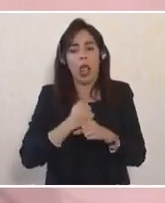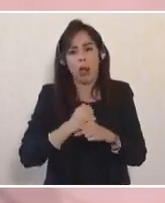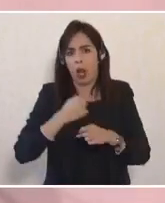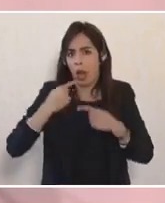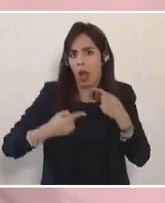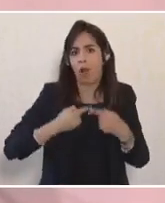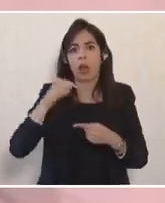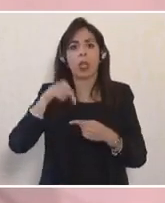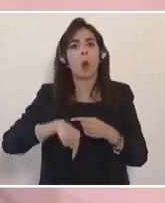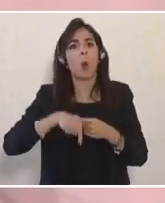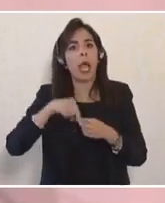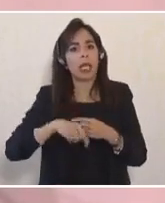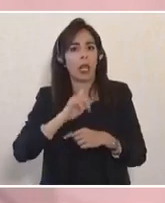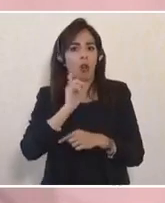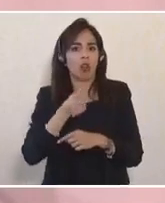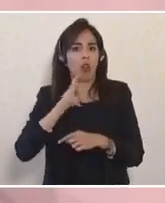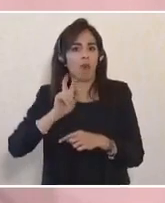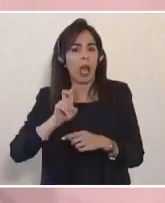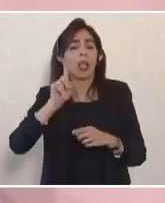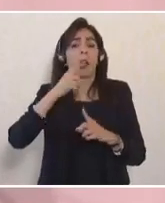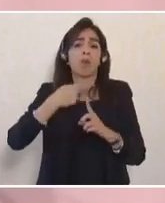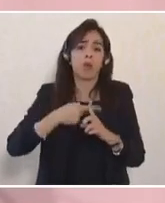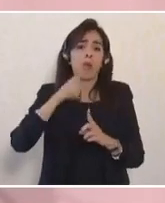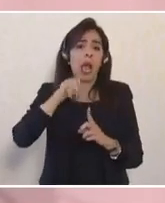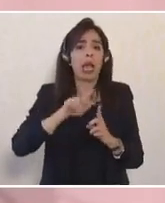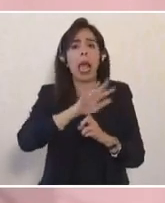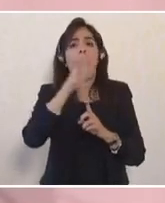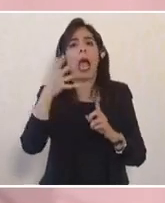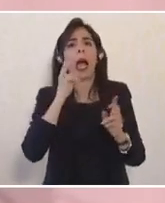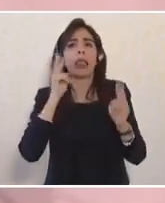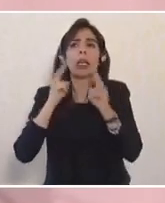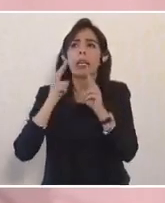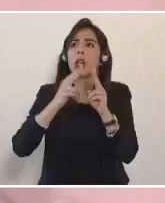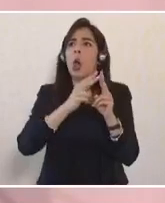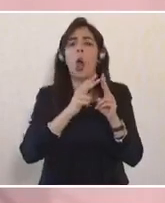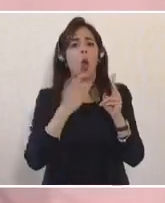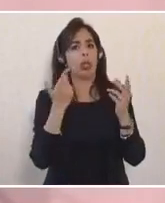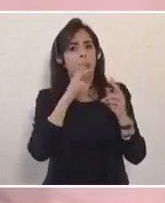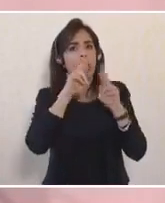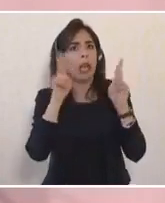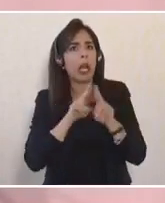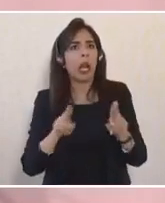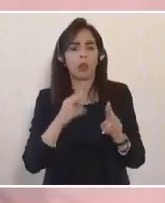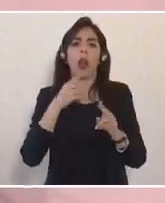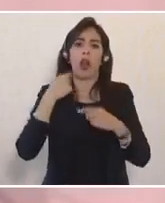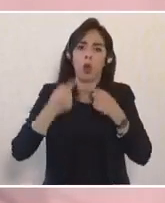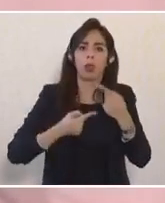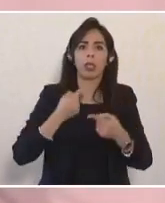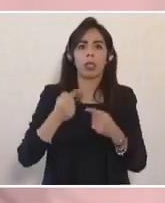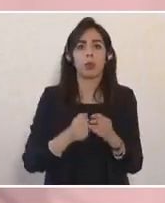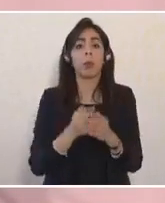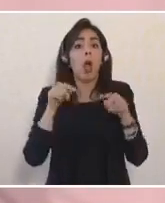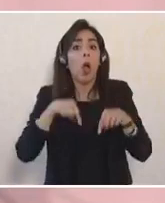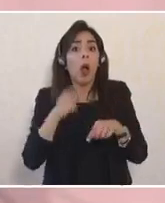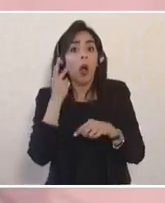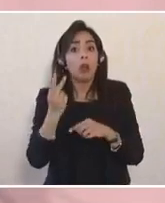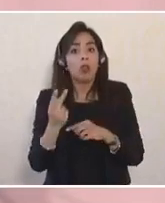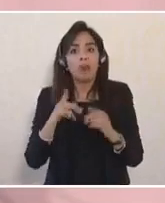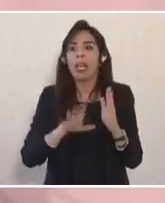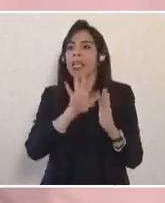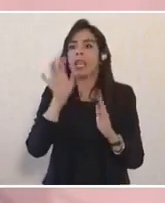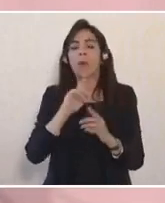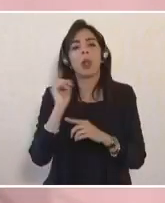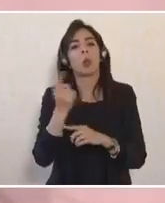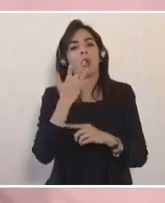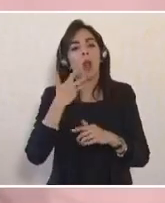negli altri consessi internazionali. Quello che traspare da oggi è che c'è un gran desiderio di continuarlo e di arrivare a